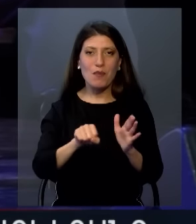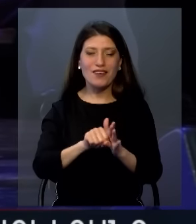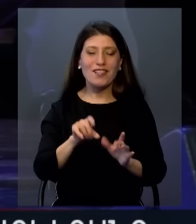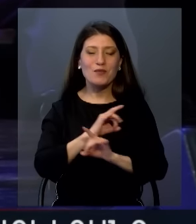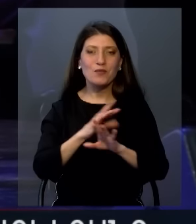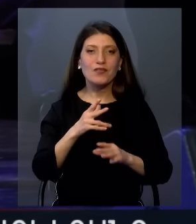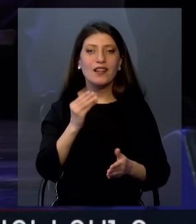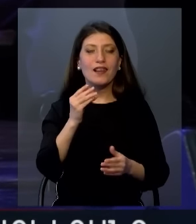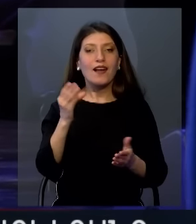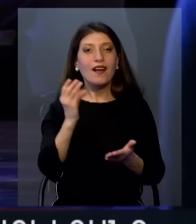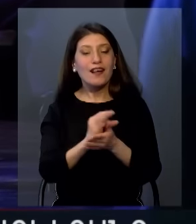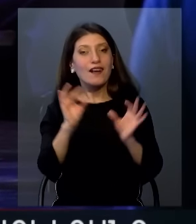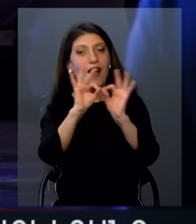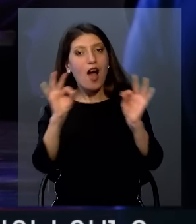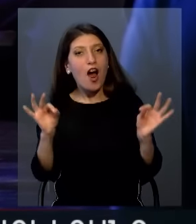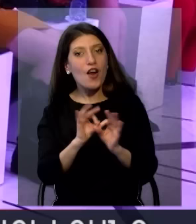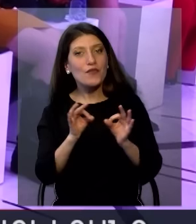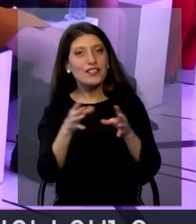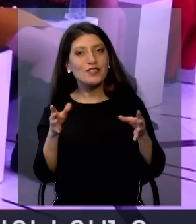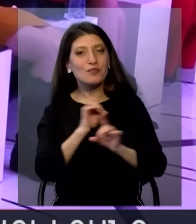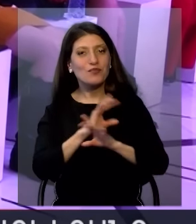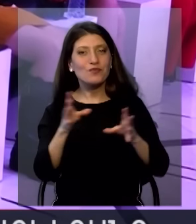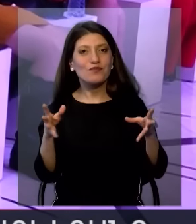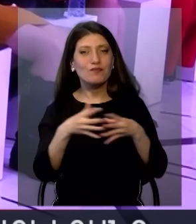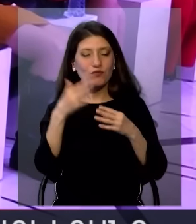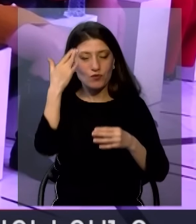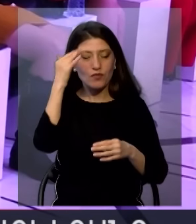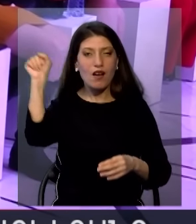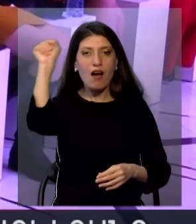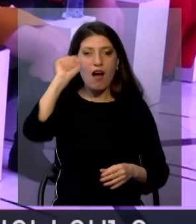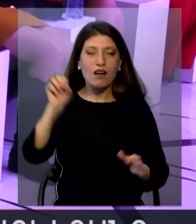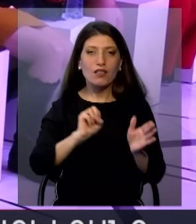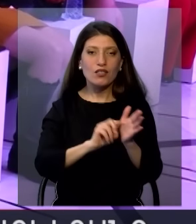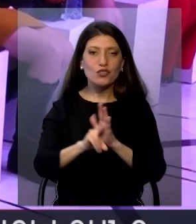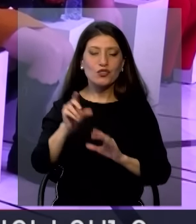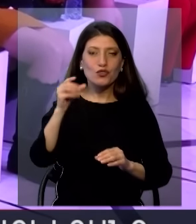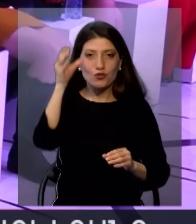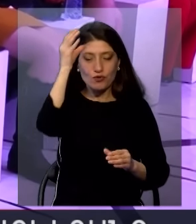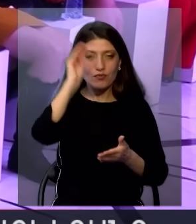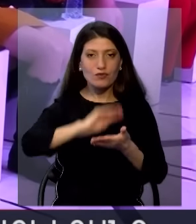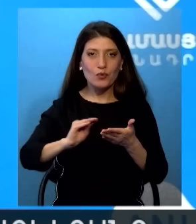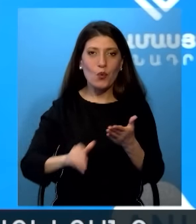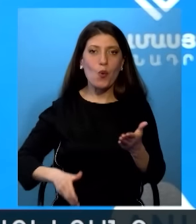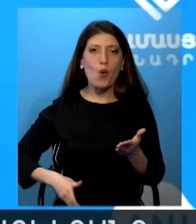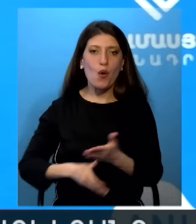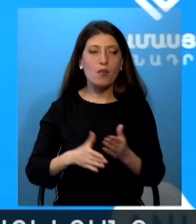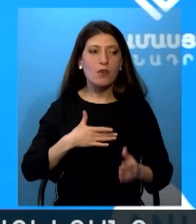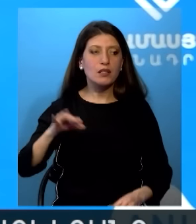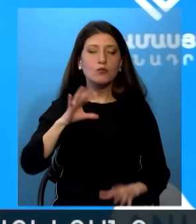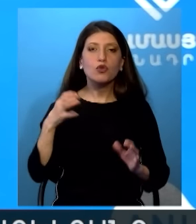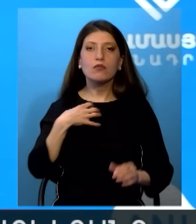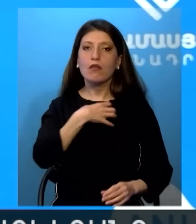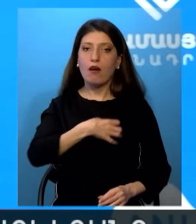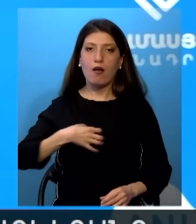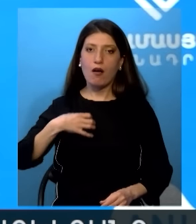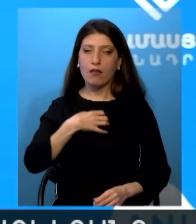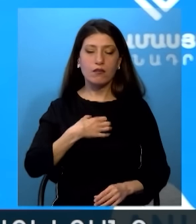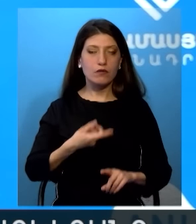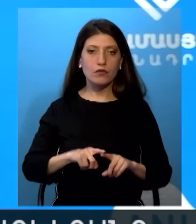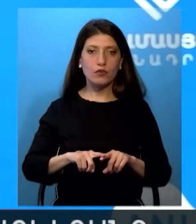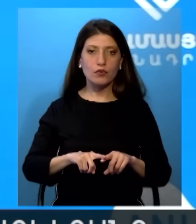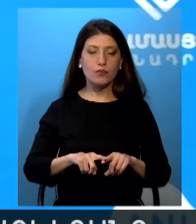արվեստի փառատոնը այս տարի նպատակ ունի օգնել բռնի տեղահանված արցախցի գրողներին։ Մեր համար սկզբունքային և չափազանց կարևոր,